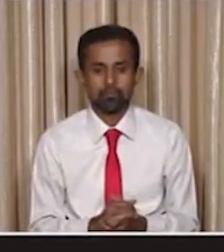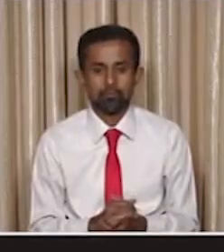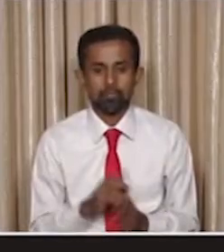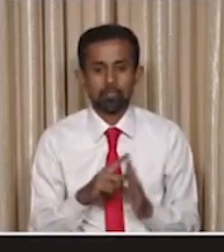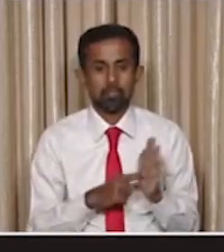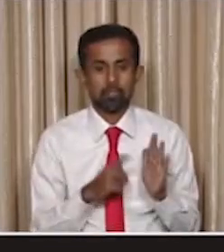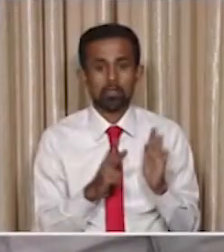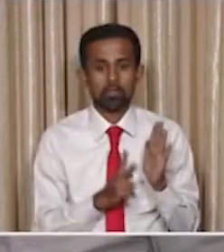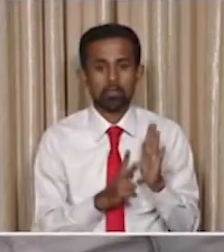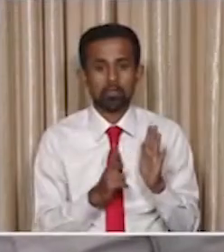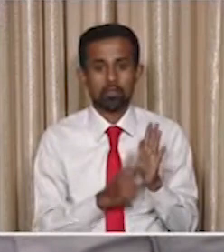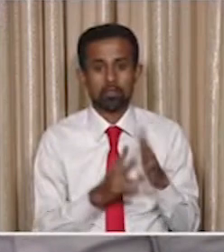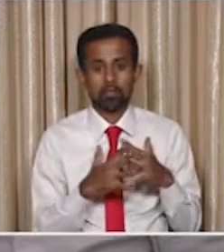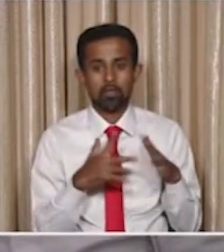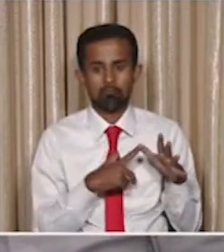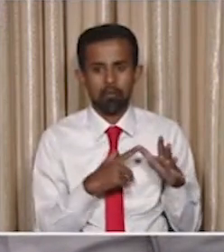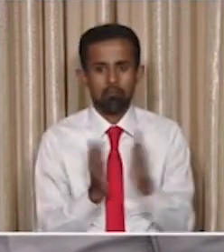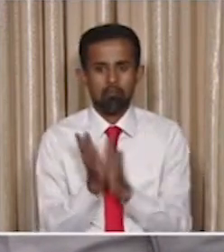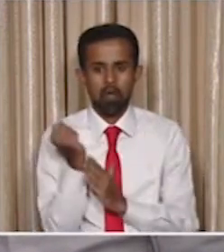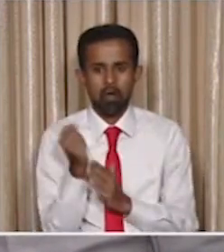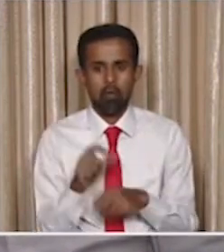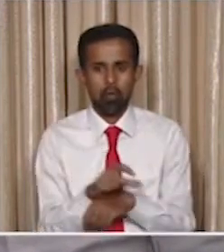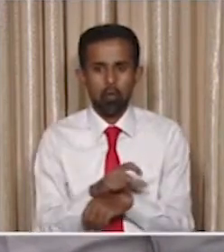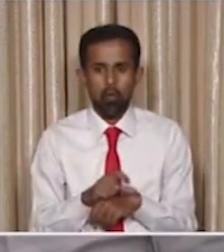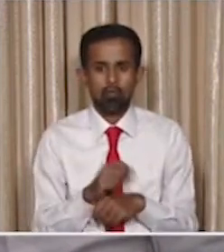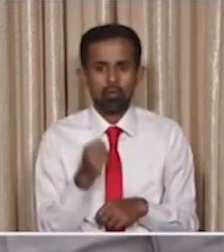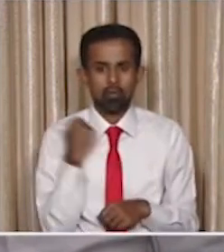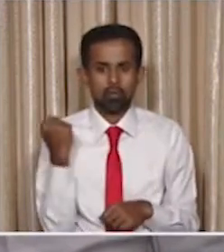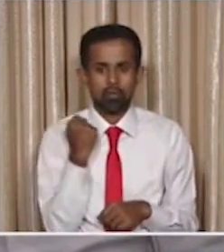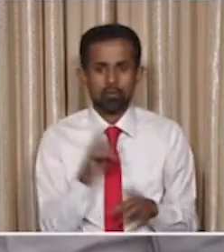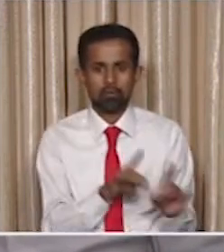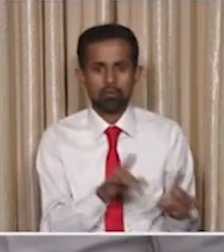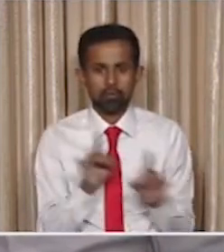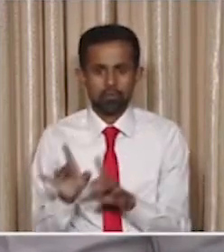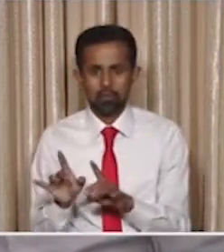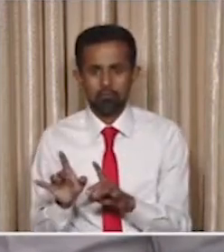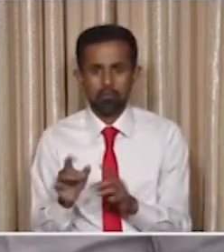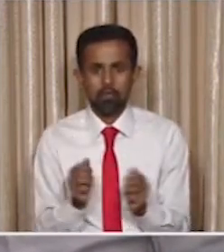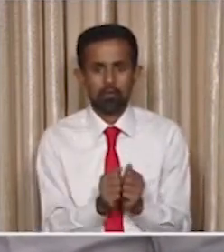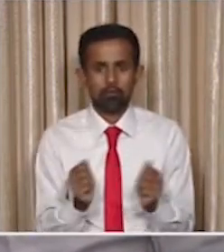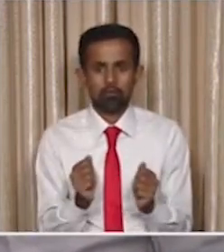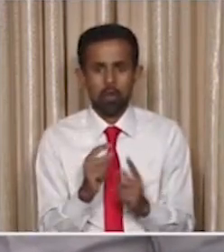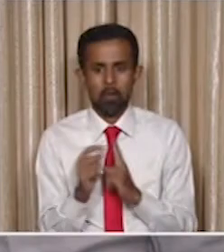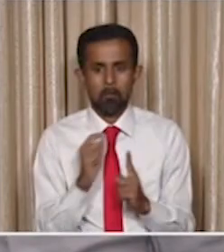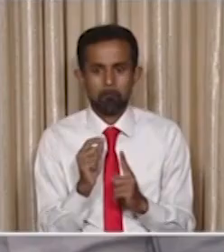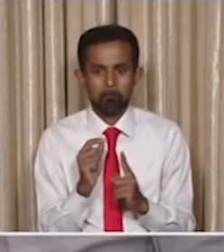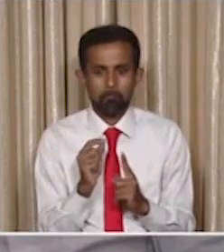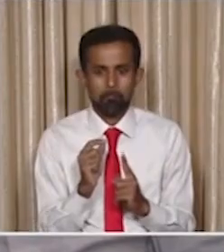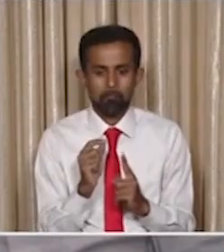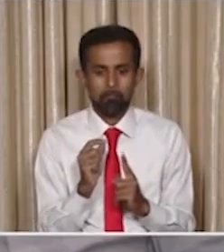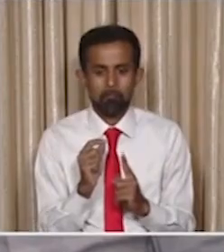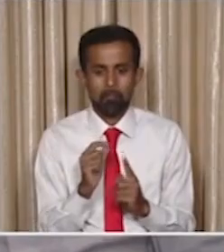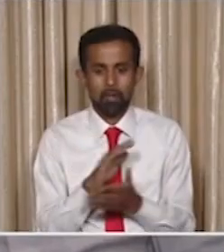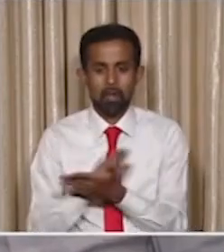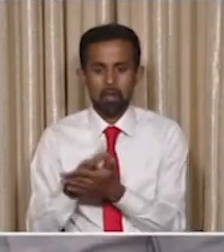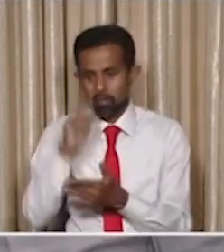ජිනීවා නුවර පැවැත්වෙන මානවහිමිකම් කවුන්සලයේ සැසිවාරයට සමගාමීව පැවැත්වෙන වැඩමුළුවක් සඳහා පාර්ලිමේන්තු මන්ත්‍රී